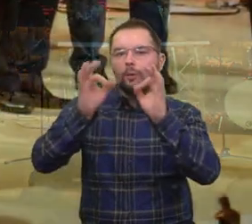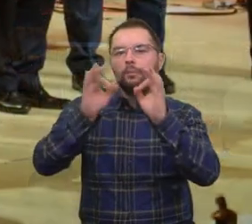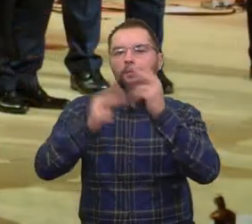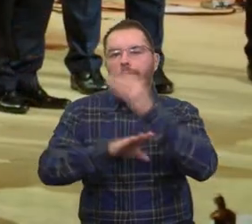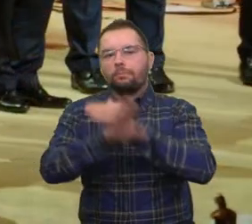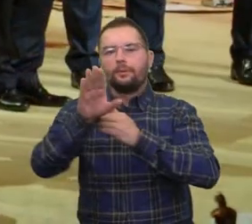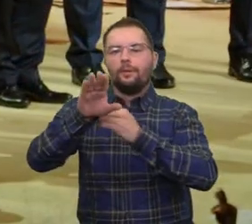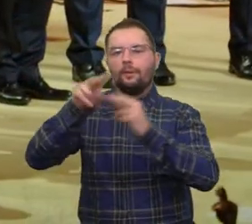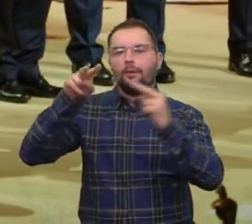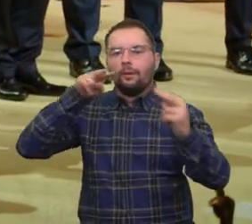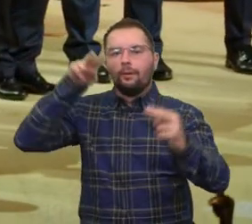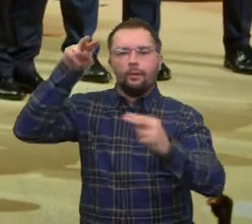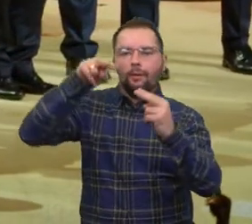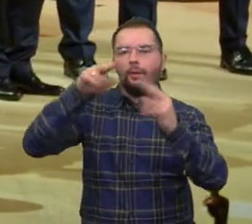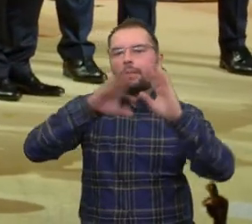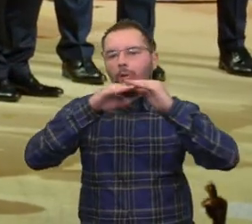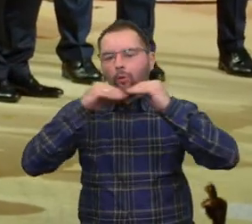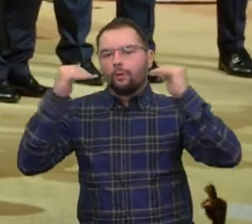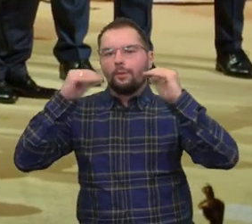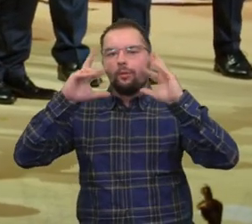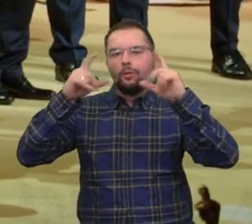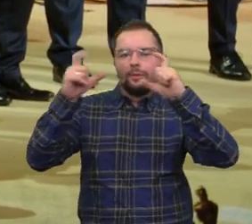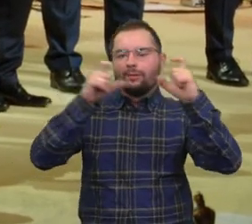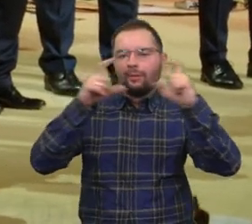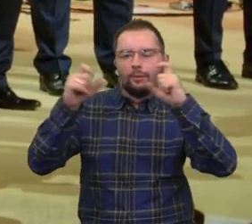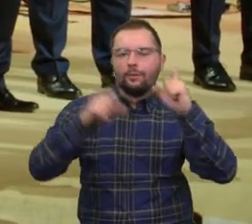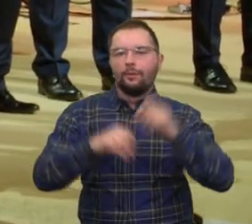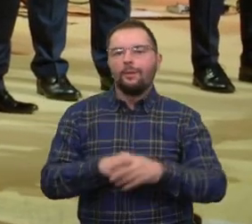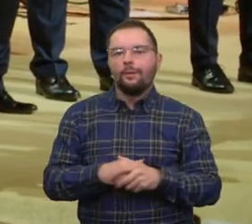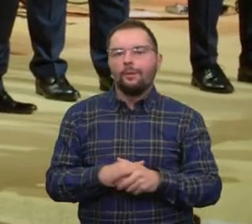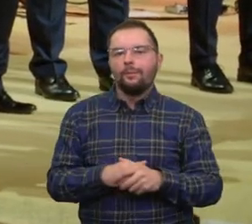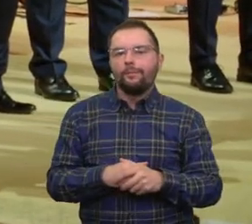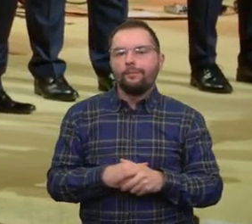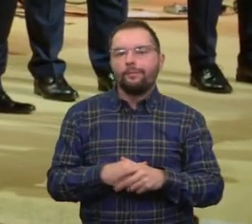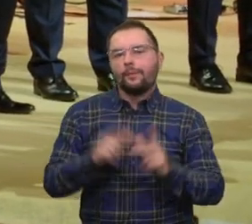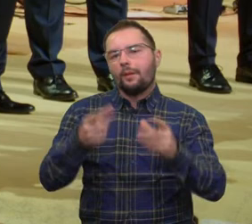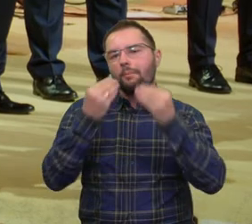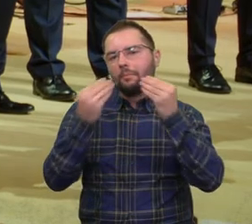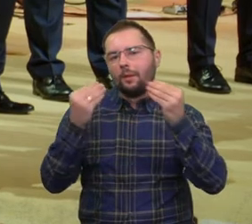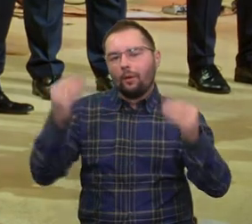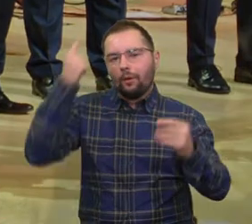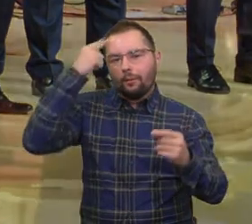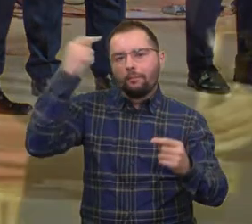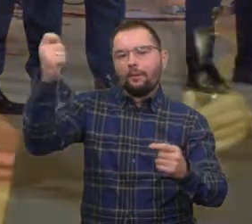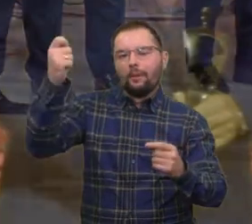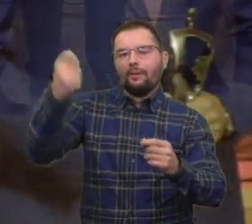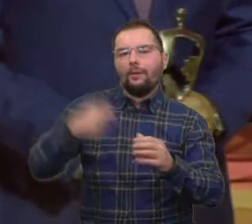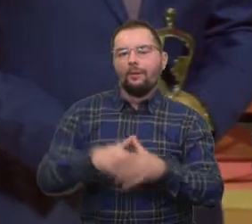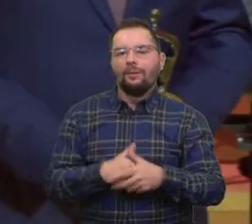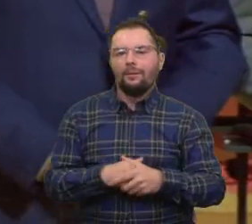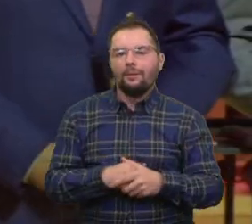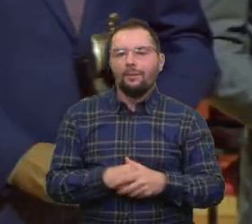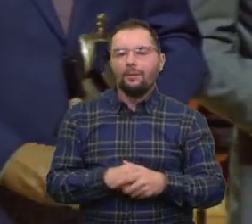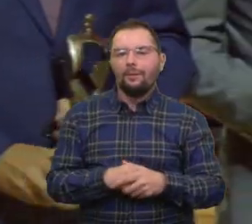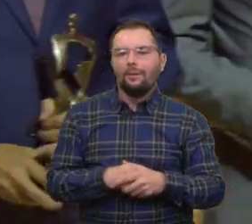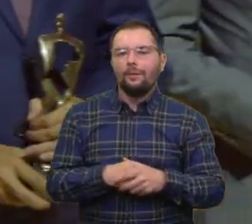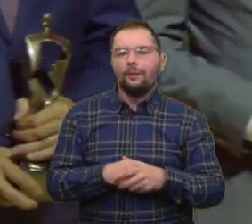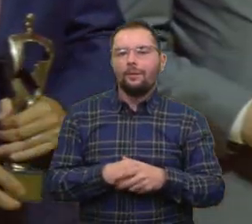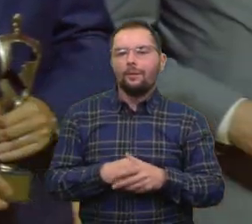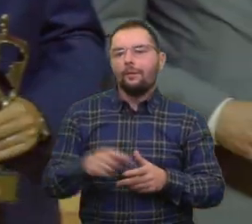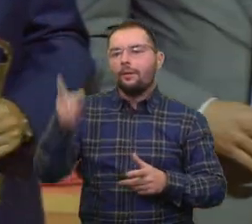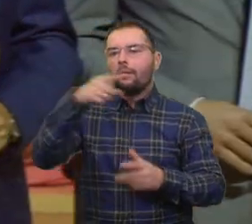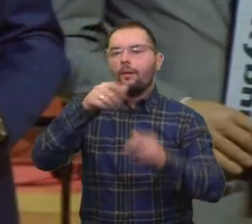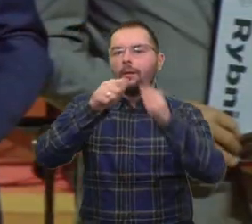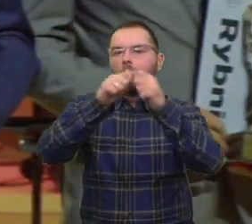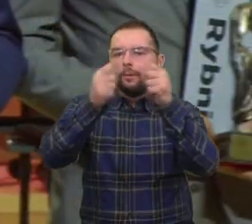Bardzo prosimy o piękne uśmiechy. Niech to będzie naprawdę wspaniała pamiątka. Przypominamy, drodzy Państwo, uhonorowani